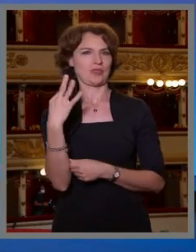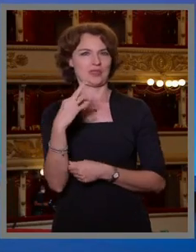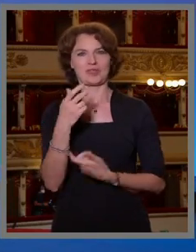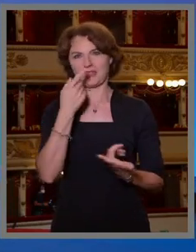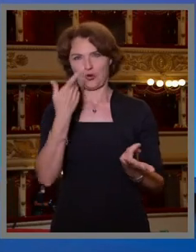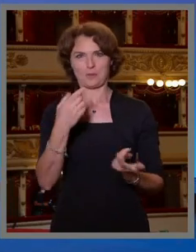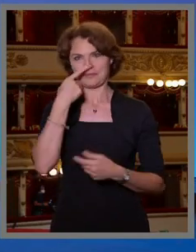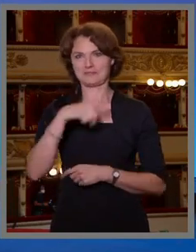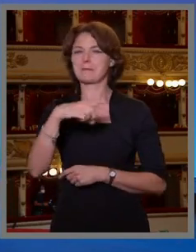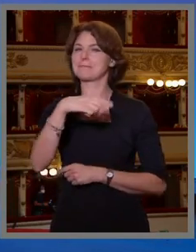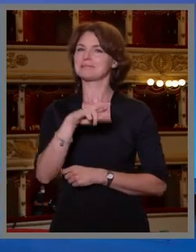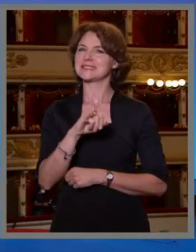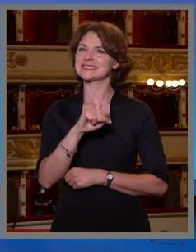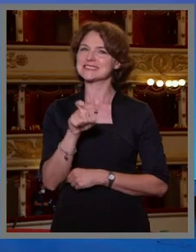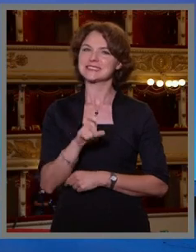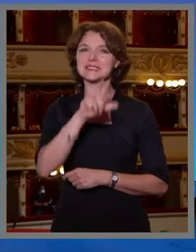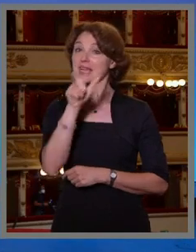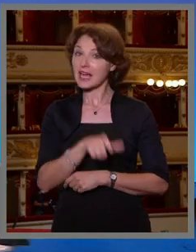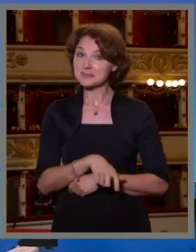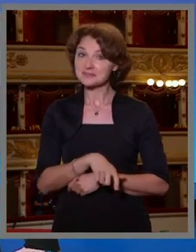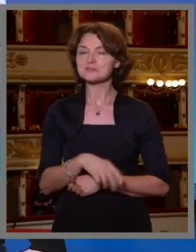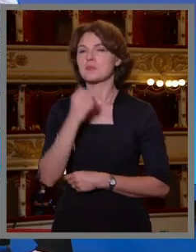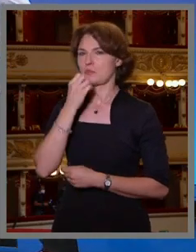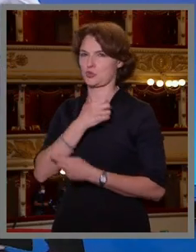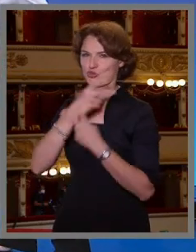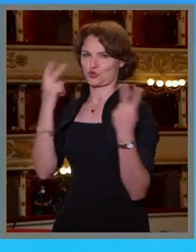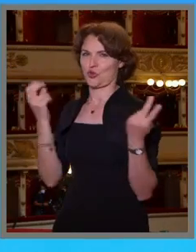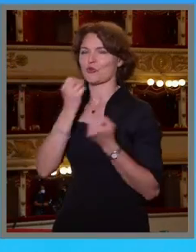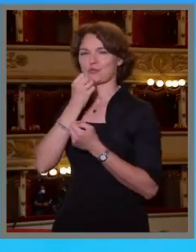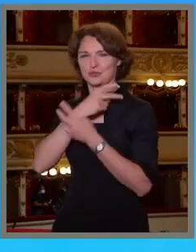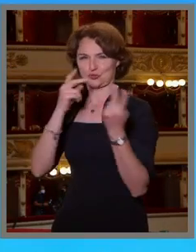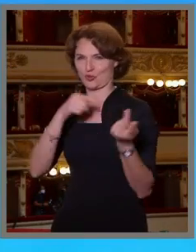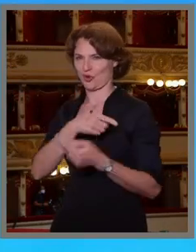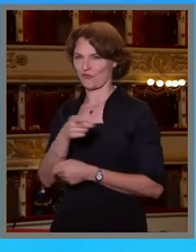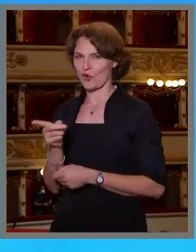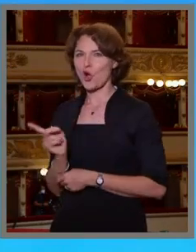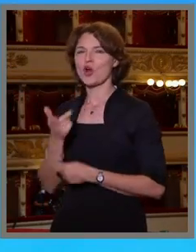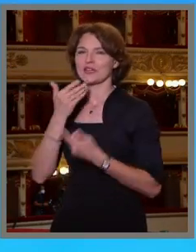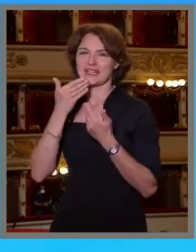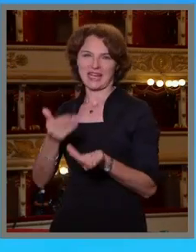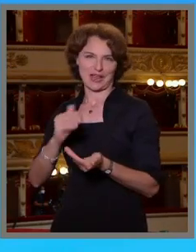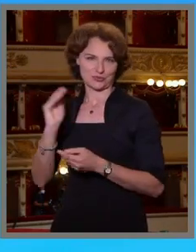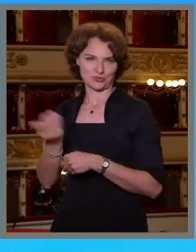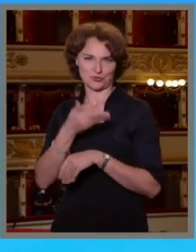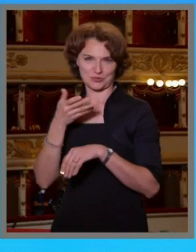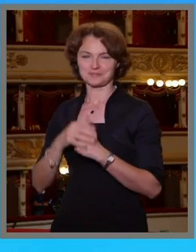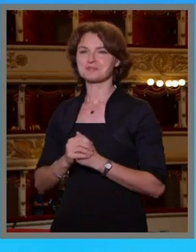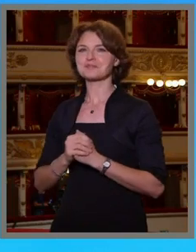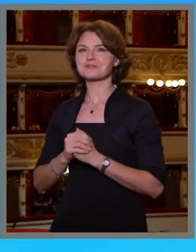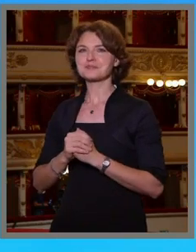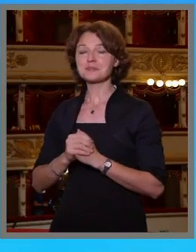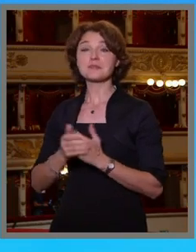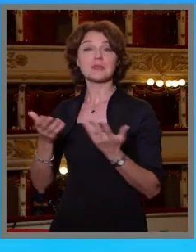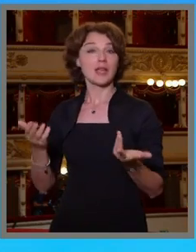italia buongiorno vogliono tutti voi ringrazio tutti gli intervenuti è innanzitutto un onore in questo punto di